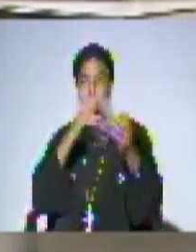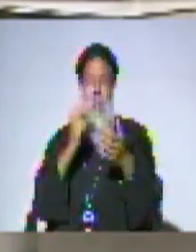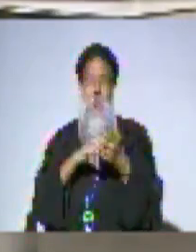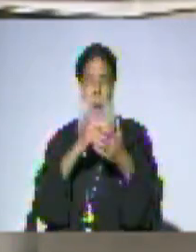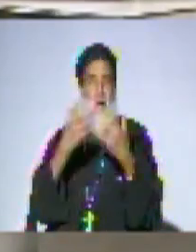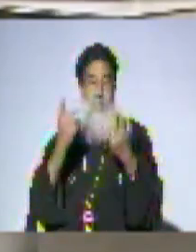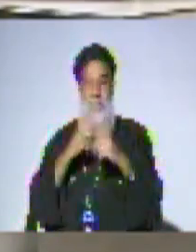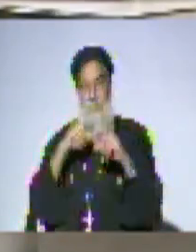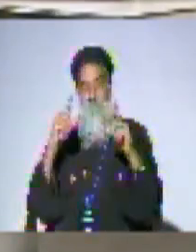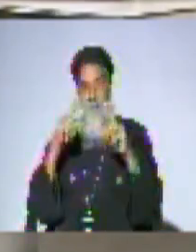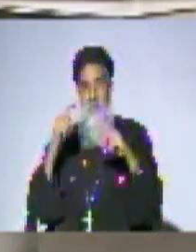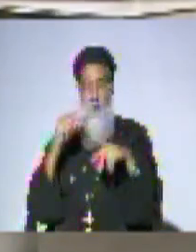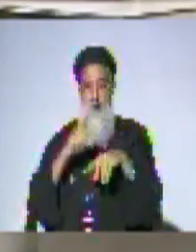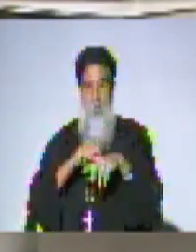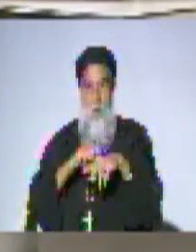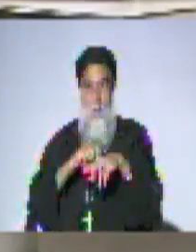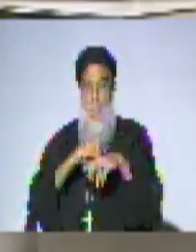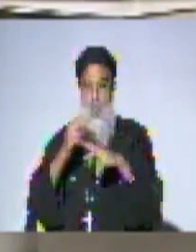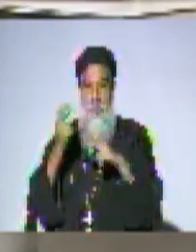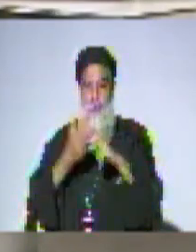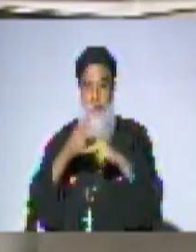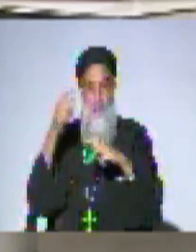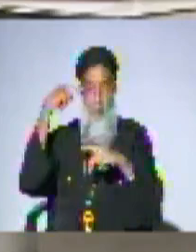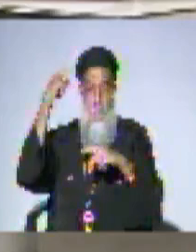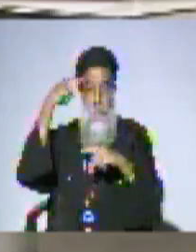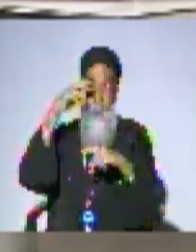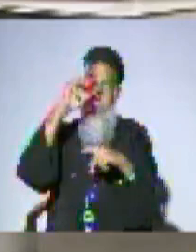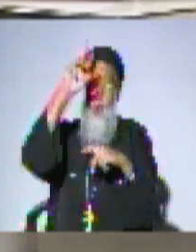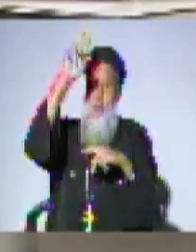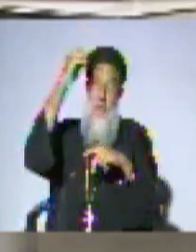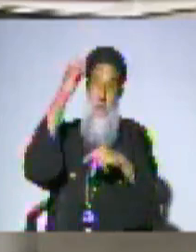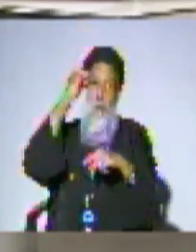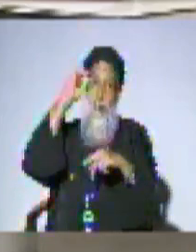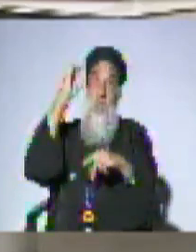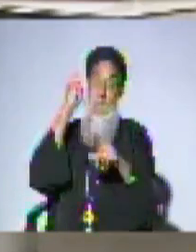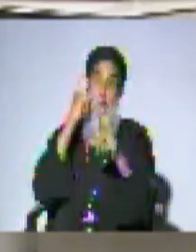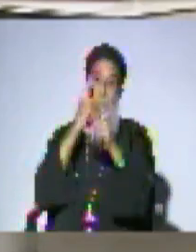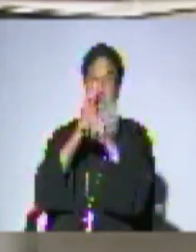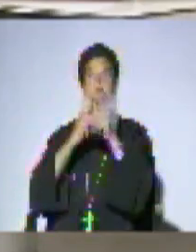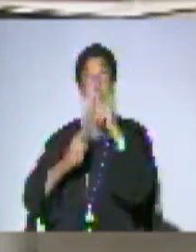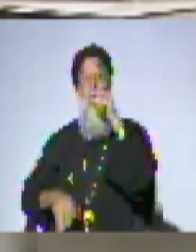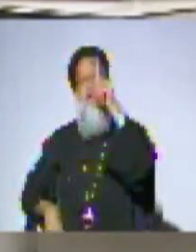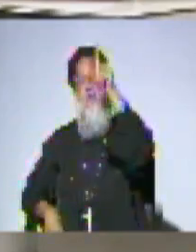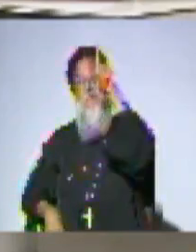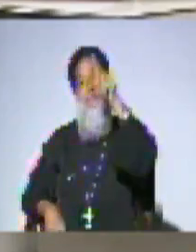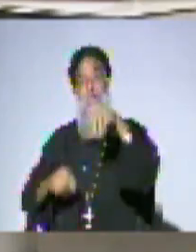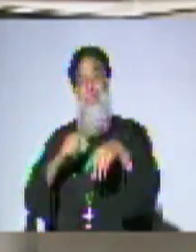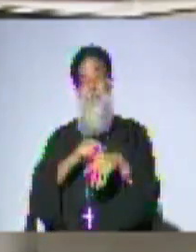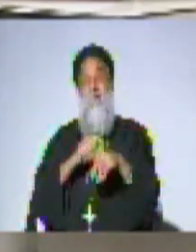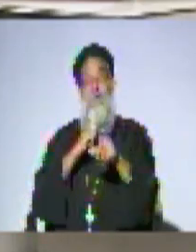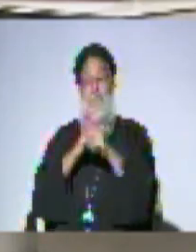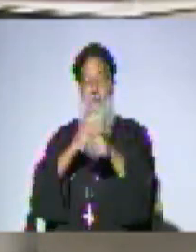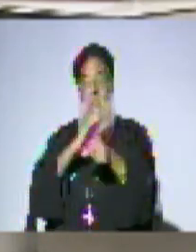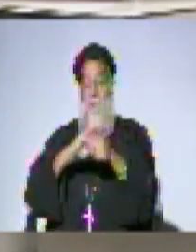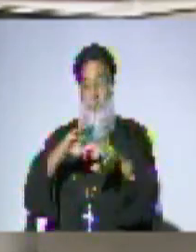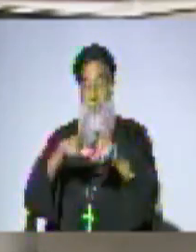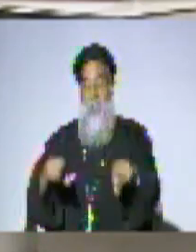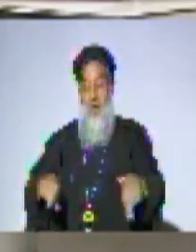فواحد من الشعب قعد يفكر يقول يا رب ازاي بتقبل ان الشخص ده يقف على